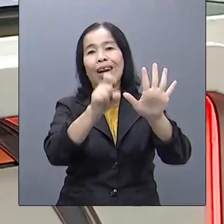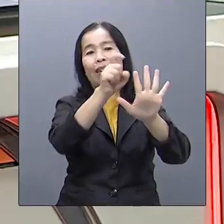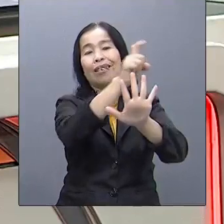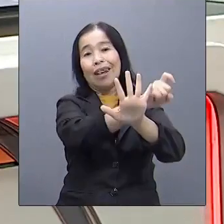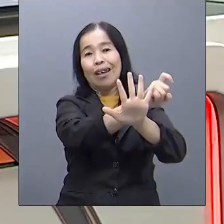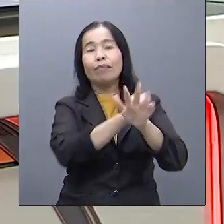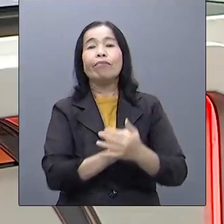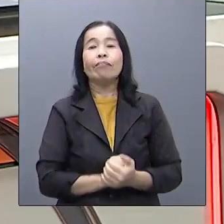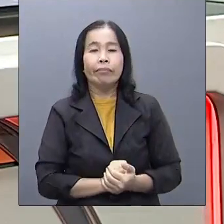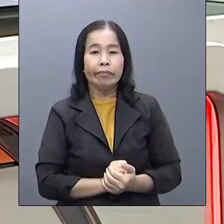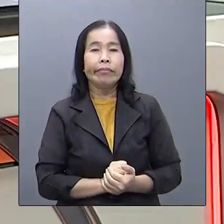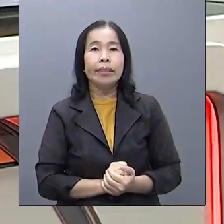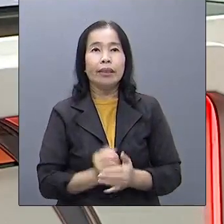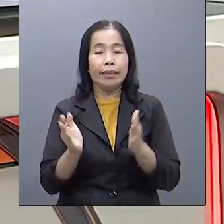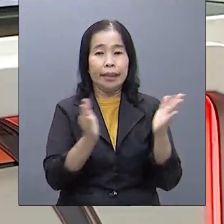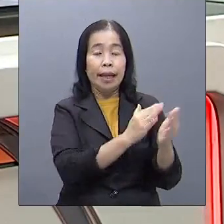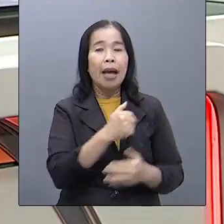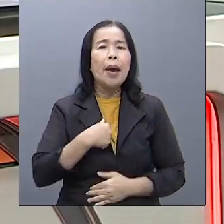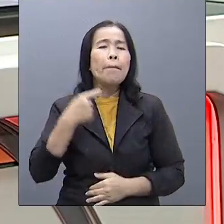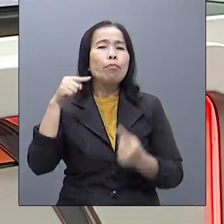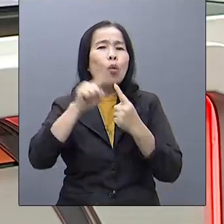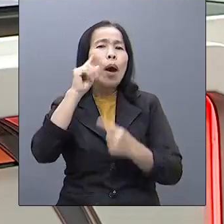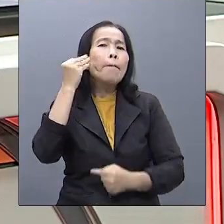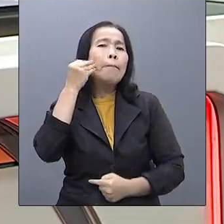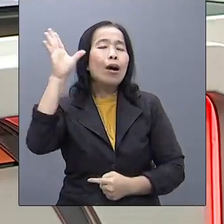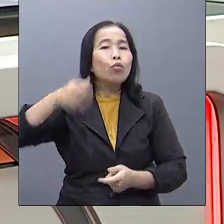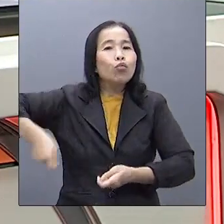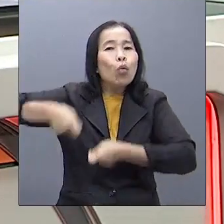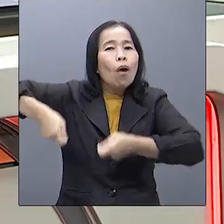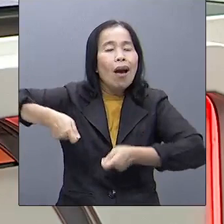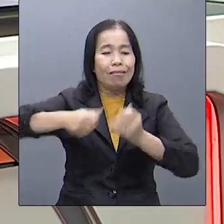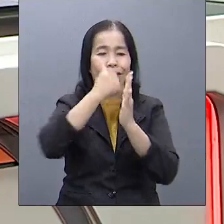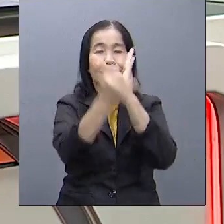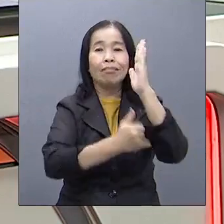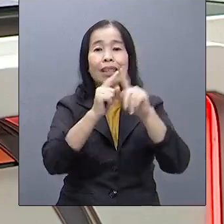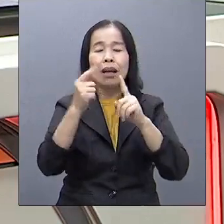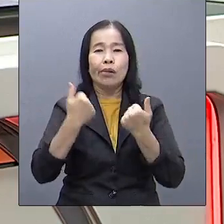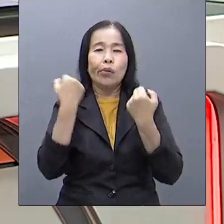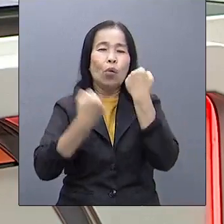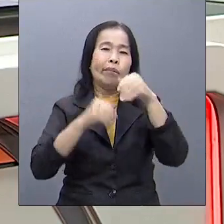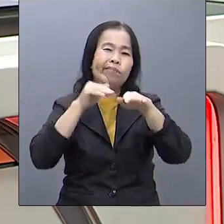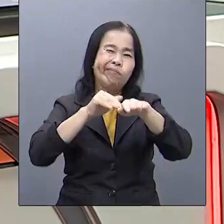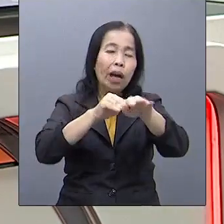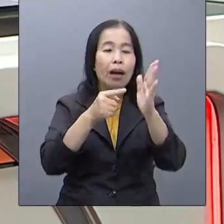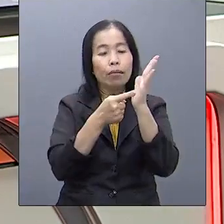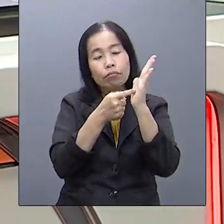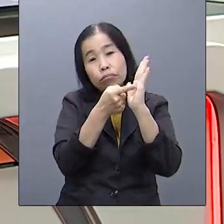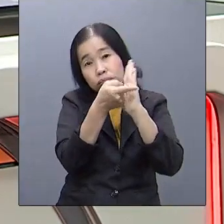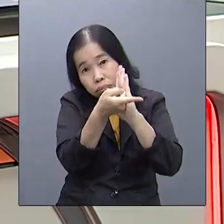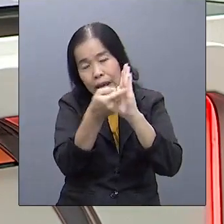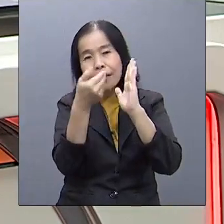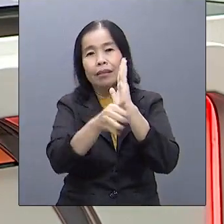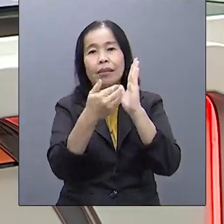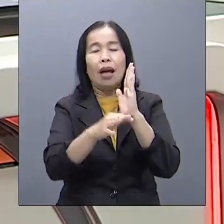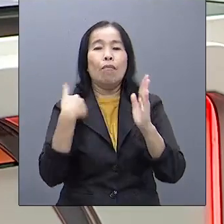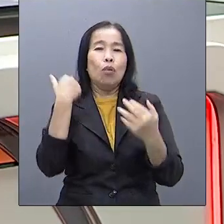ช่วงนี้ติดตามบรรยากาศเดินทางกลับภูมิลำเนาช่วงเทศกาลสงกรานต์นะคะที่วันนี้พบว่าการจราจรถนนมิตรภาพมุ่งหน้าภาคอีสานมี